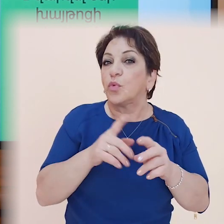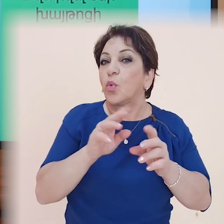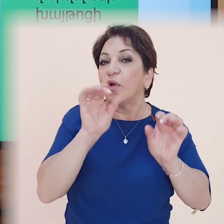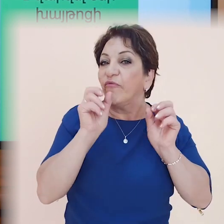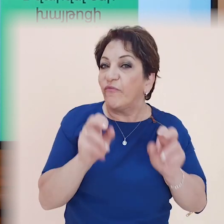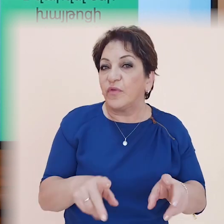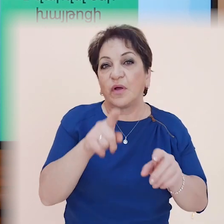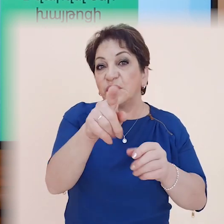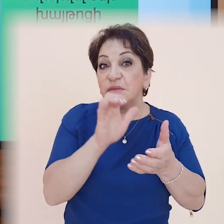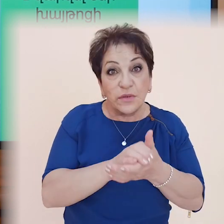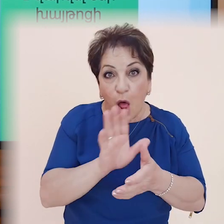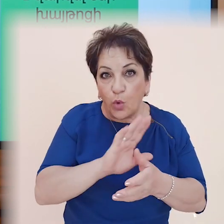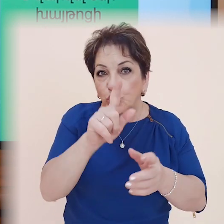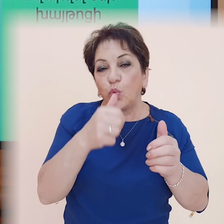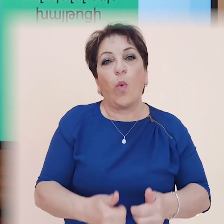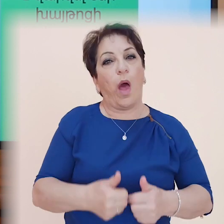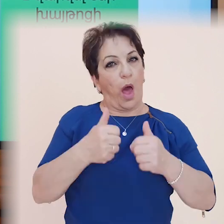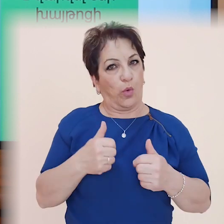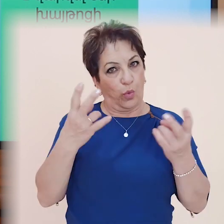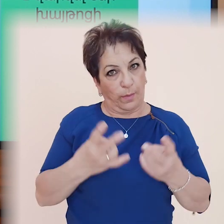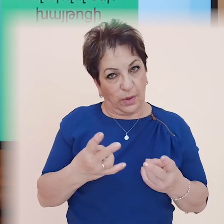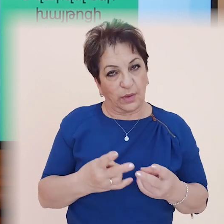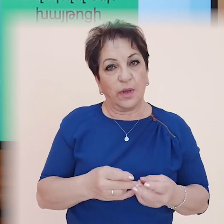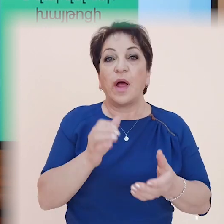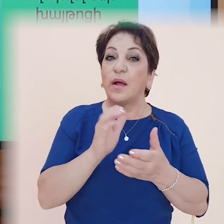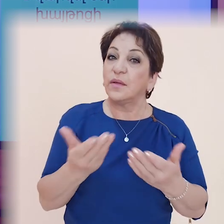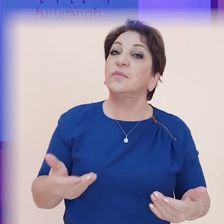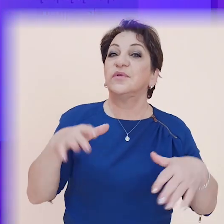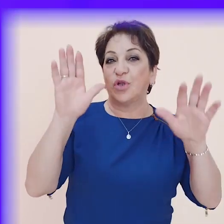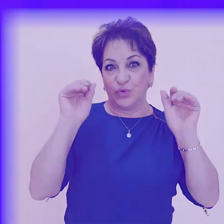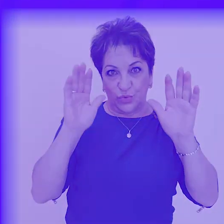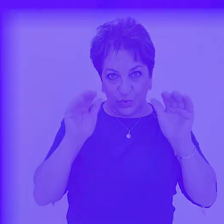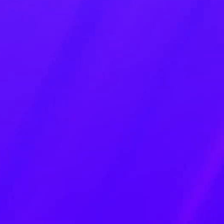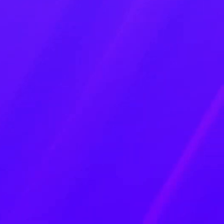անցանոթե։ Այսորվ ասին այսքան։ ցտեսում։